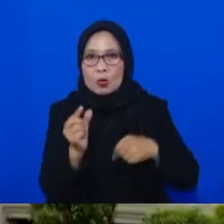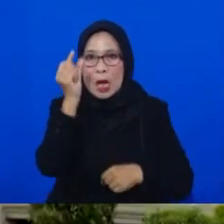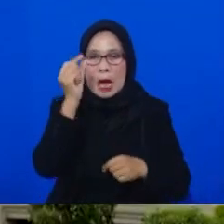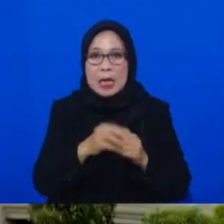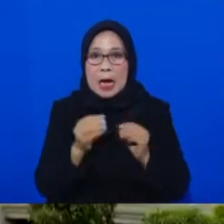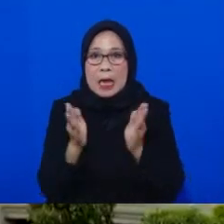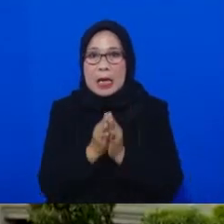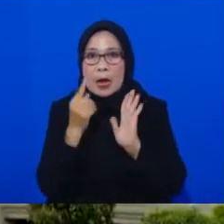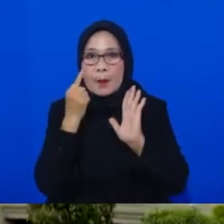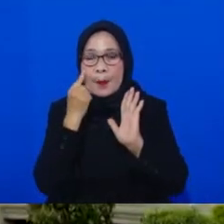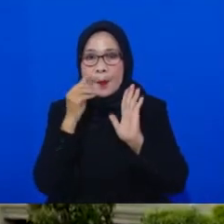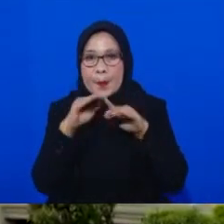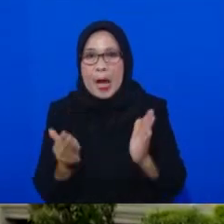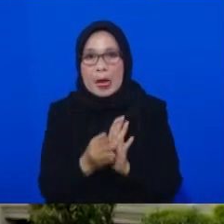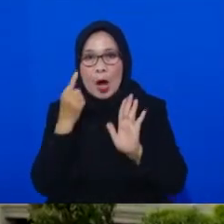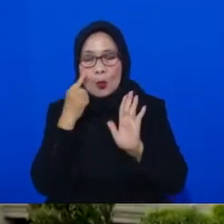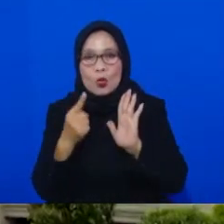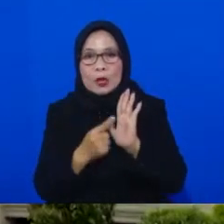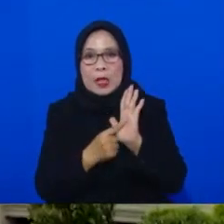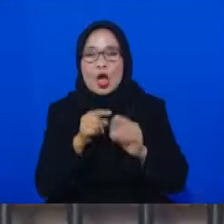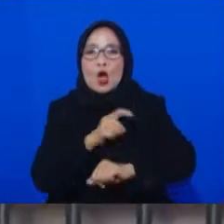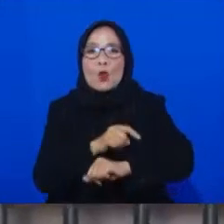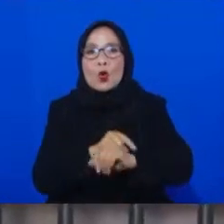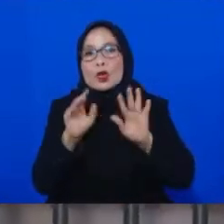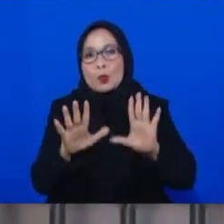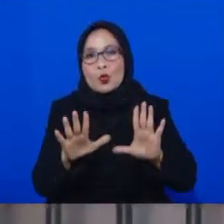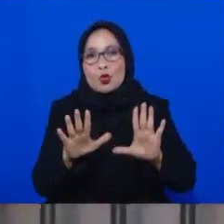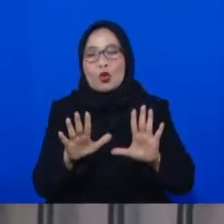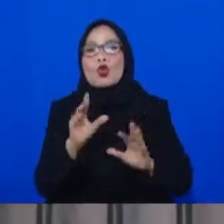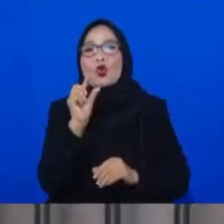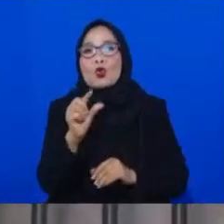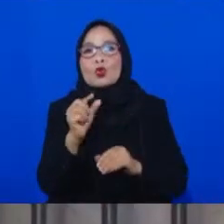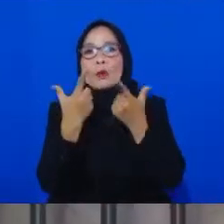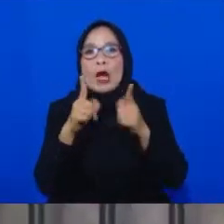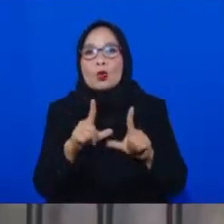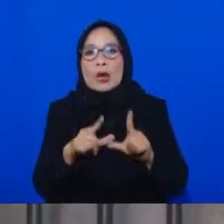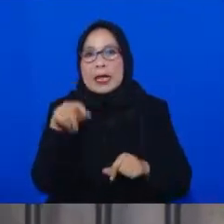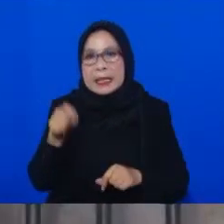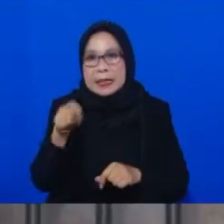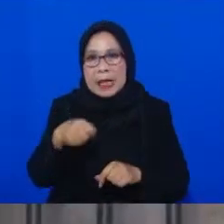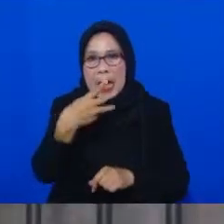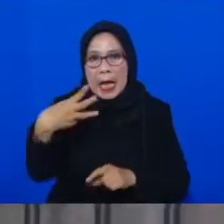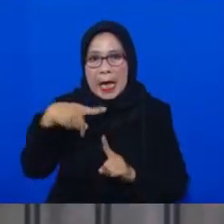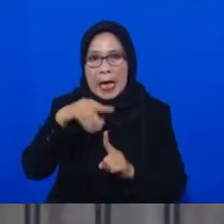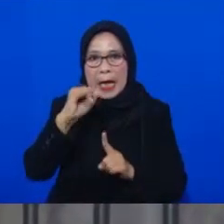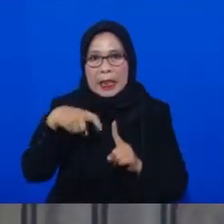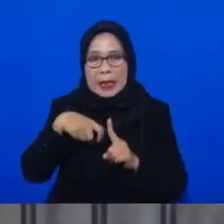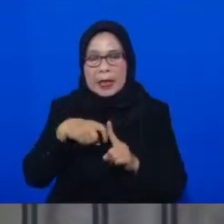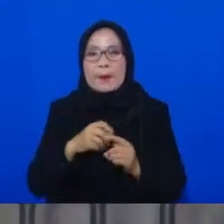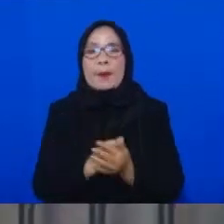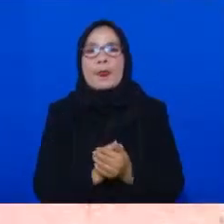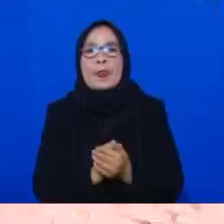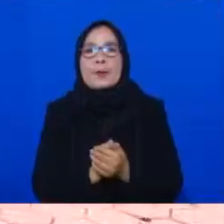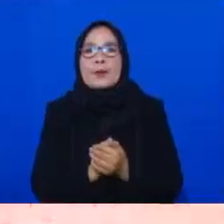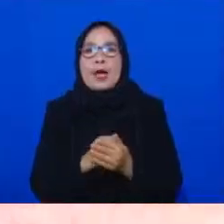di Mapolda Sumut pukul 10 waktu Indonesia bagian Barat untuk menjalani sidang etik. AKBP Akhirudin Hasibuan